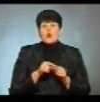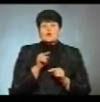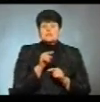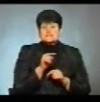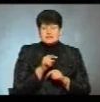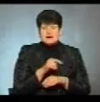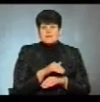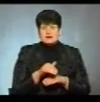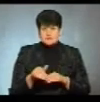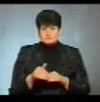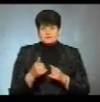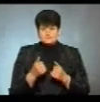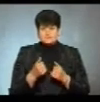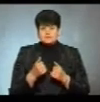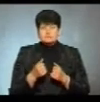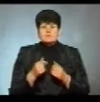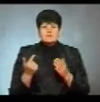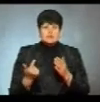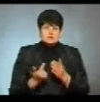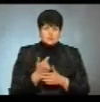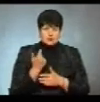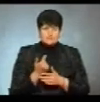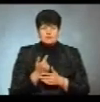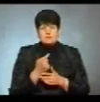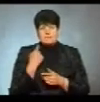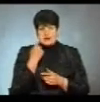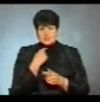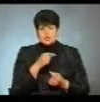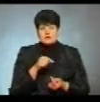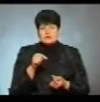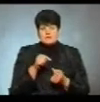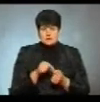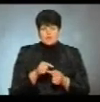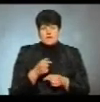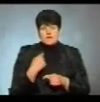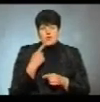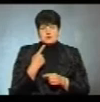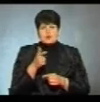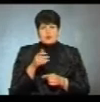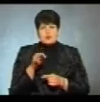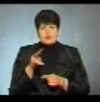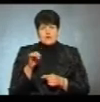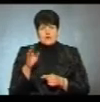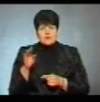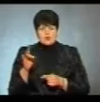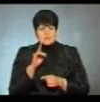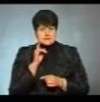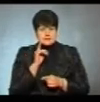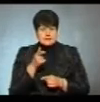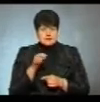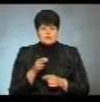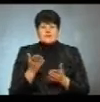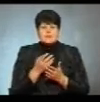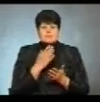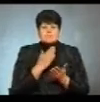яку я щойно вибудував, знову ж таки персоніфікована уже в образі Голобородька-Зеленського, який